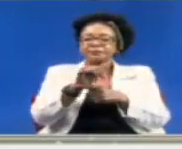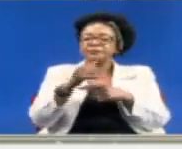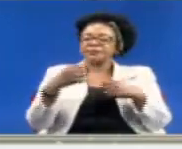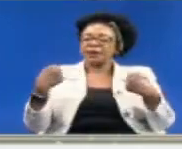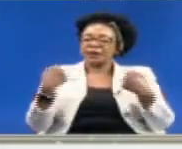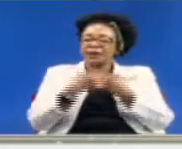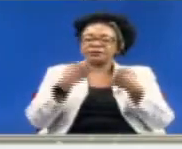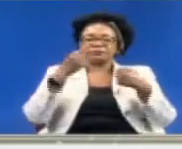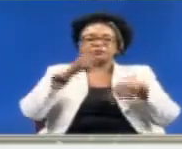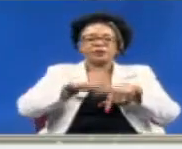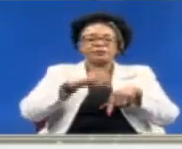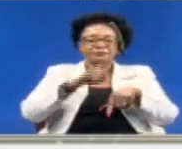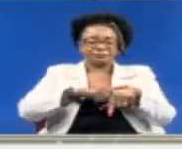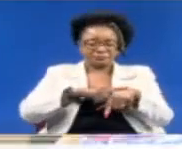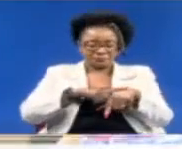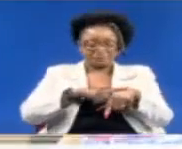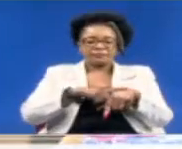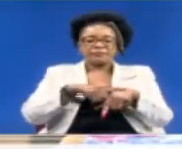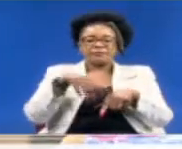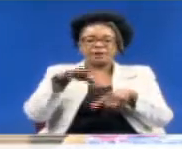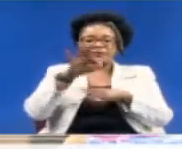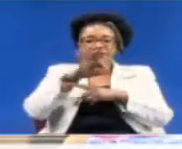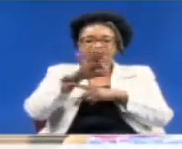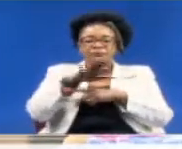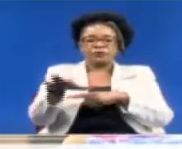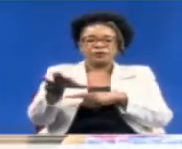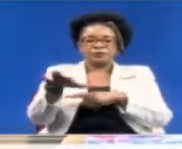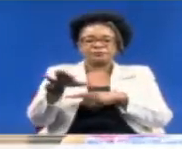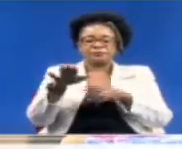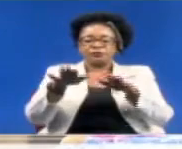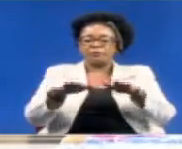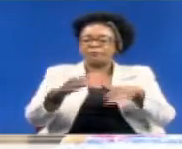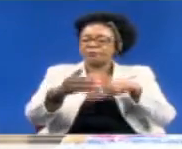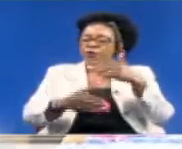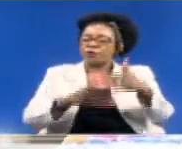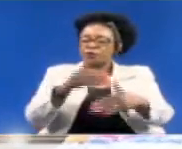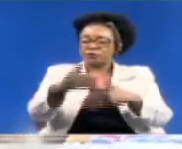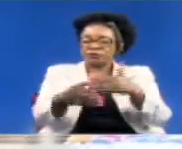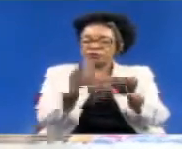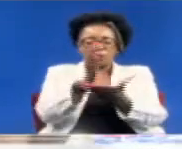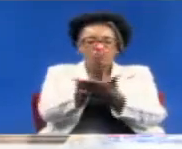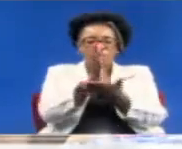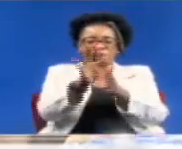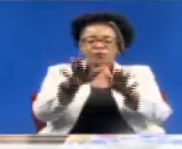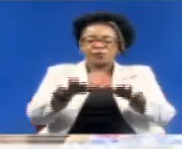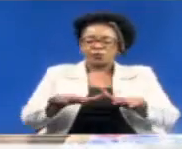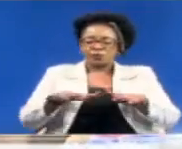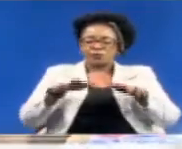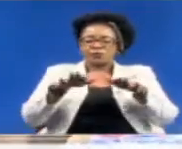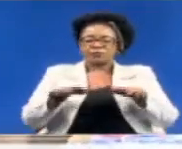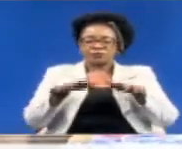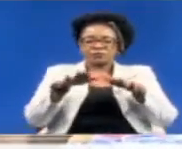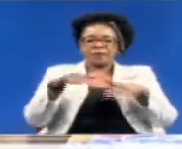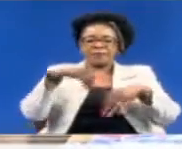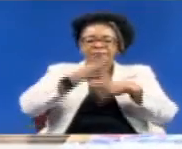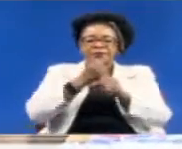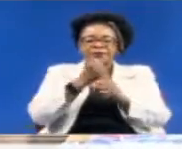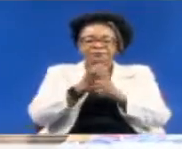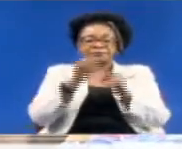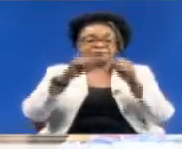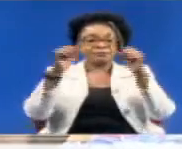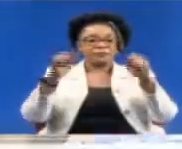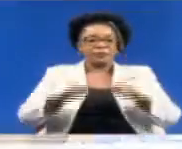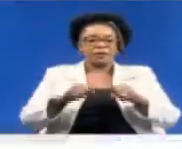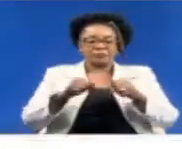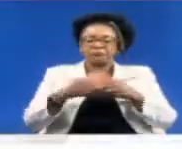9 asubuhi ya Jumamosi. The process has been slow because bringing up a system during off-peak hours is quite a